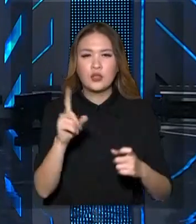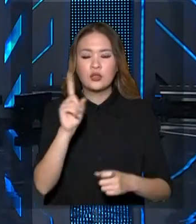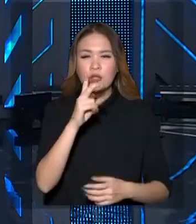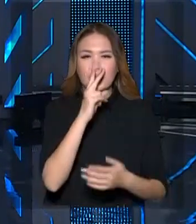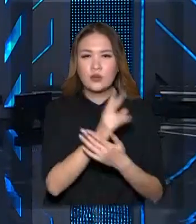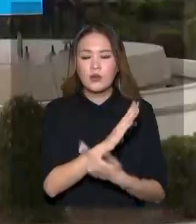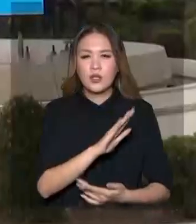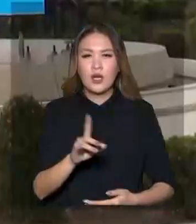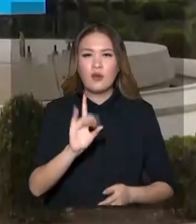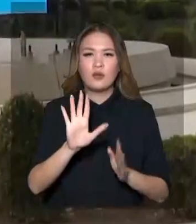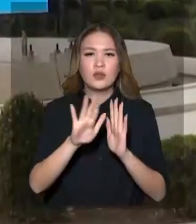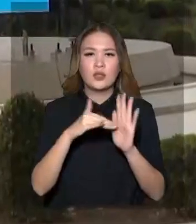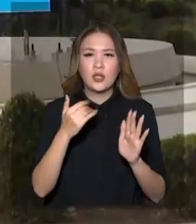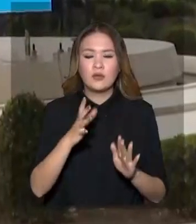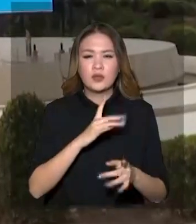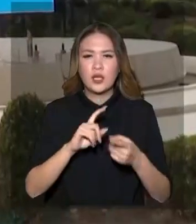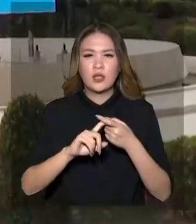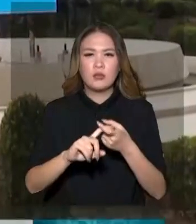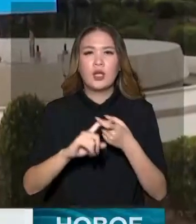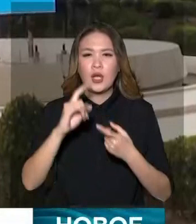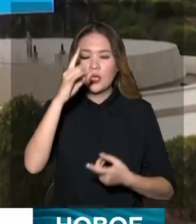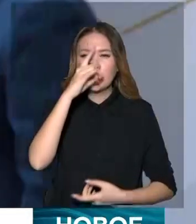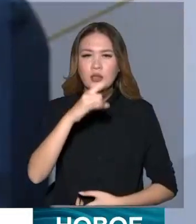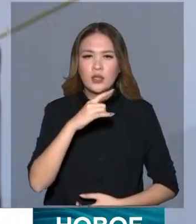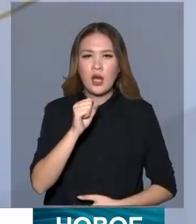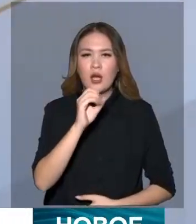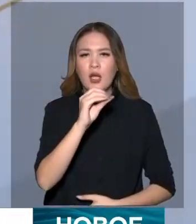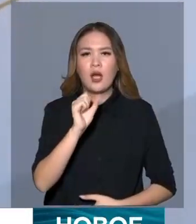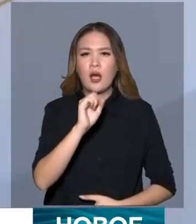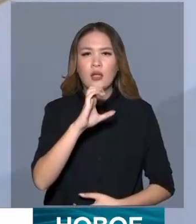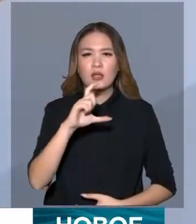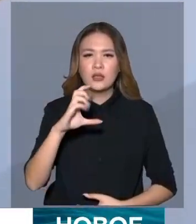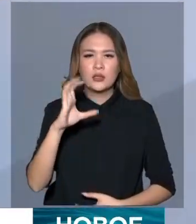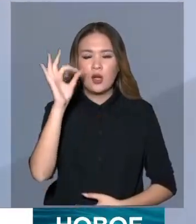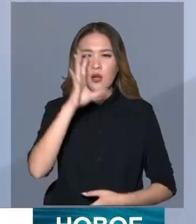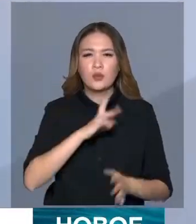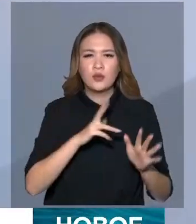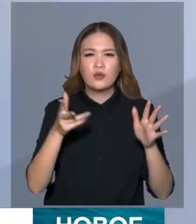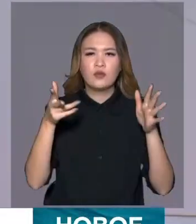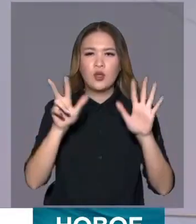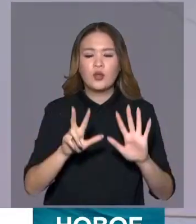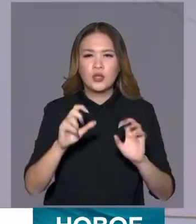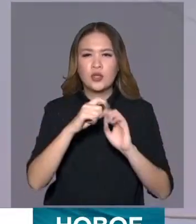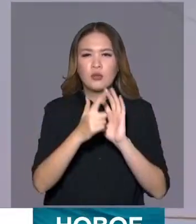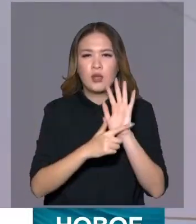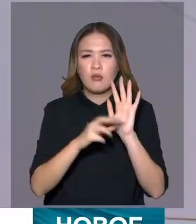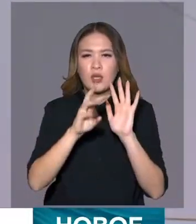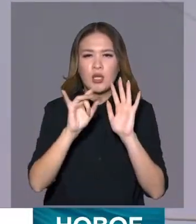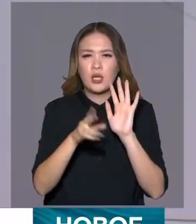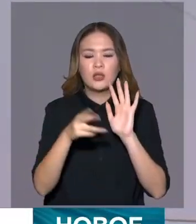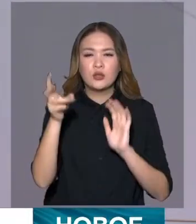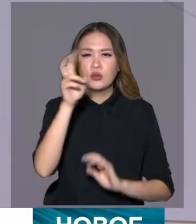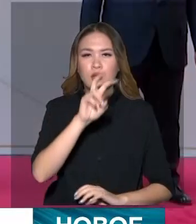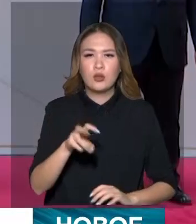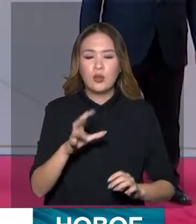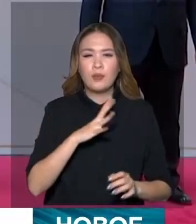на внешние вызовы, взаимная торговля Казахстана со странами ЕАЭС за 8 месяцев превысила 17 миллиардов долларов